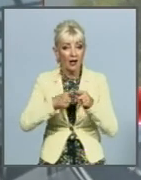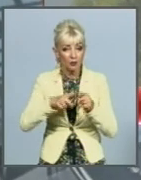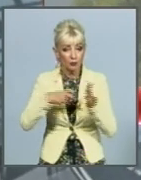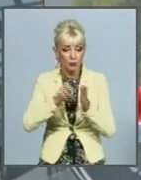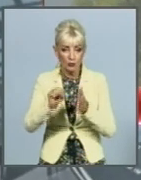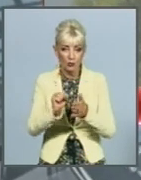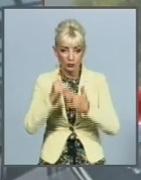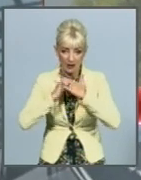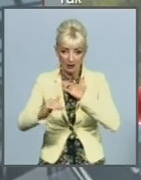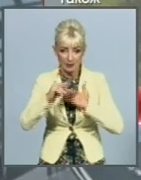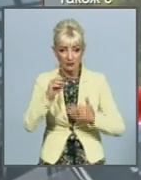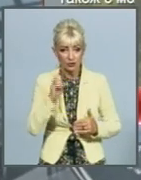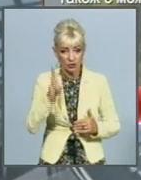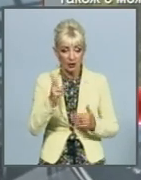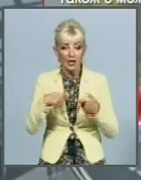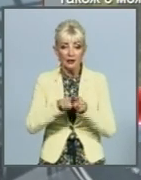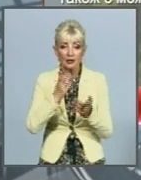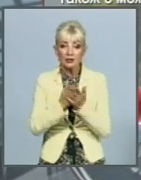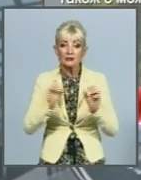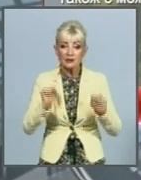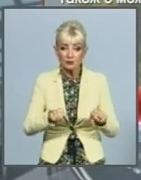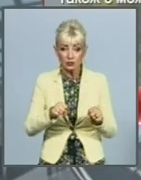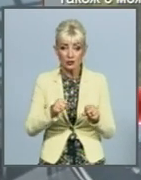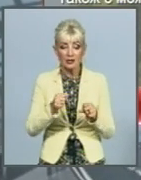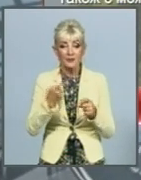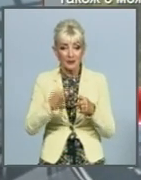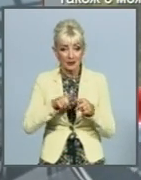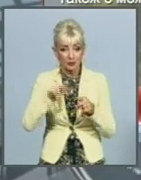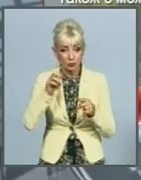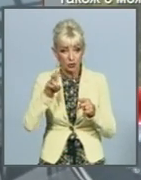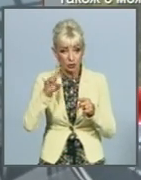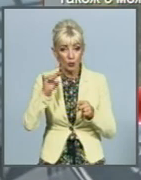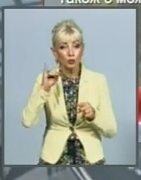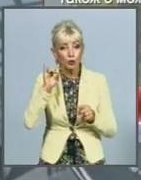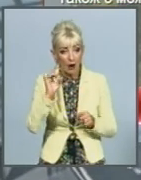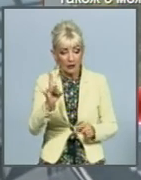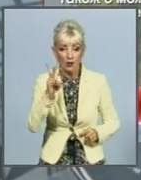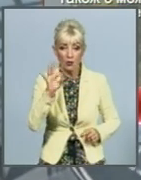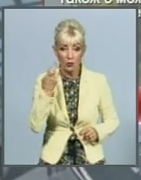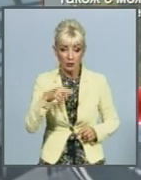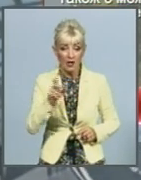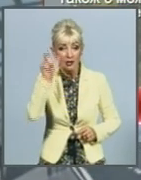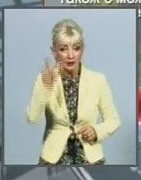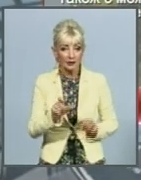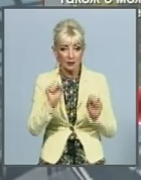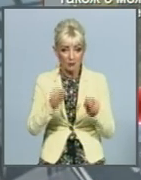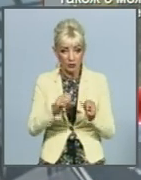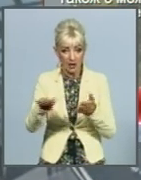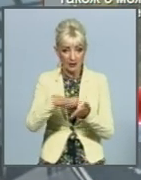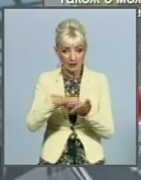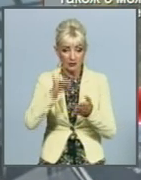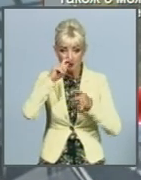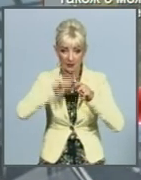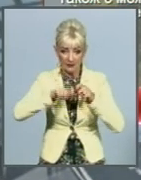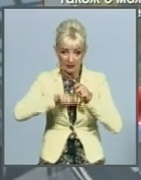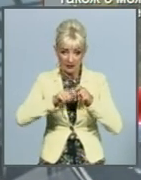зможуть відправити чек. Також є можливість на звичайному чеку формувати QR-код, який клієнт може відсканувати і